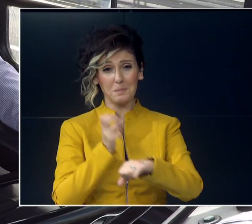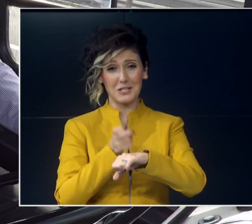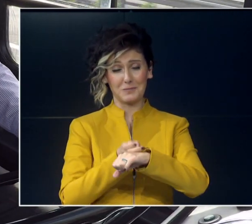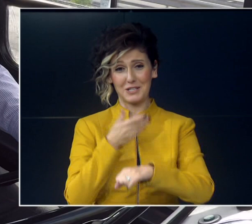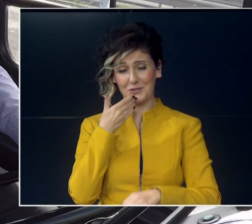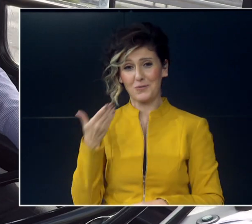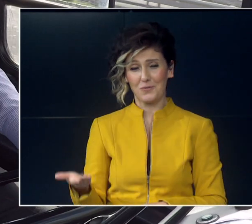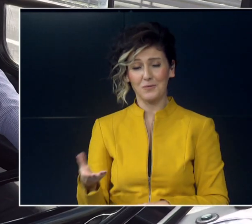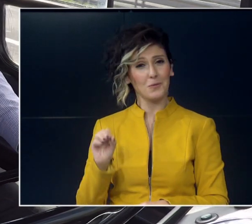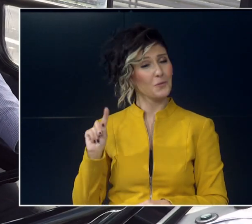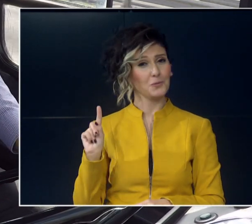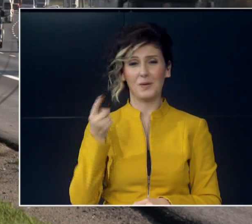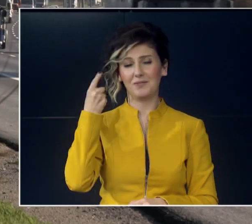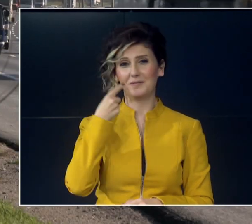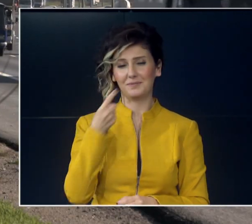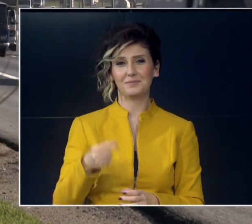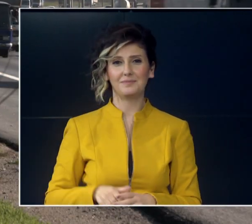diyorum ya, çok enteresan.